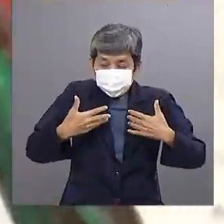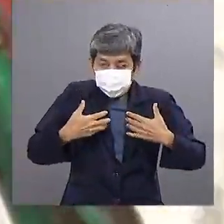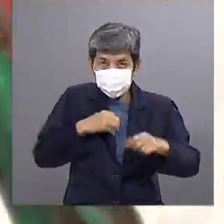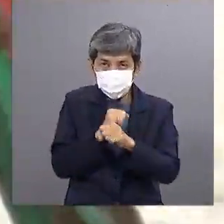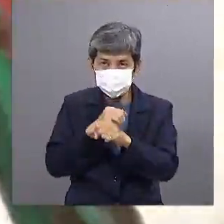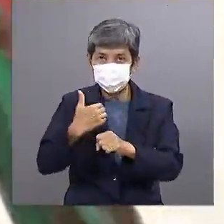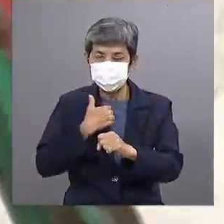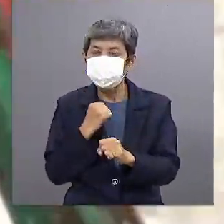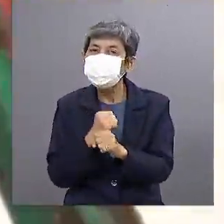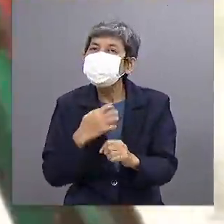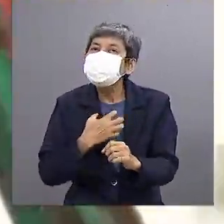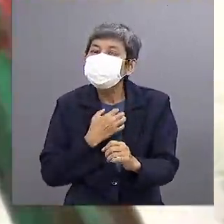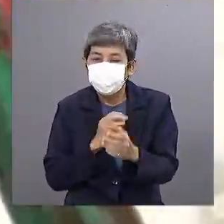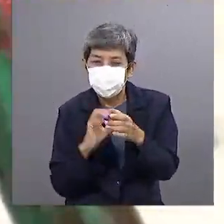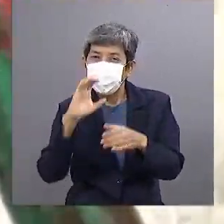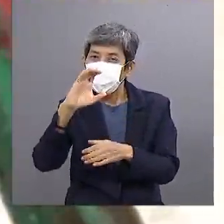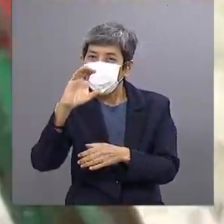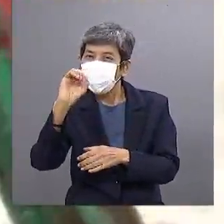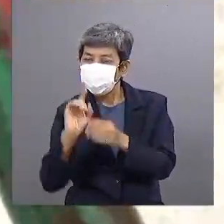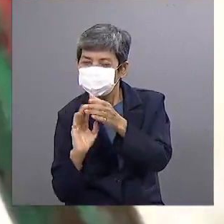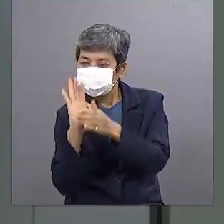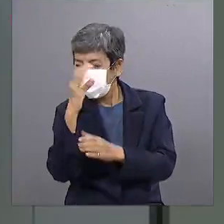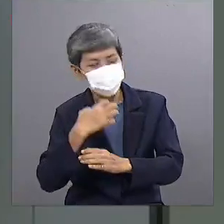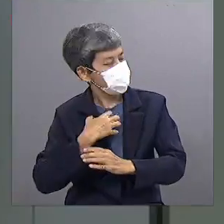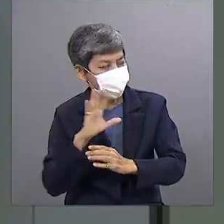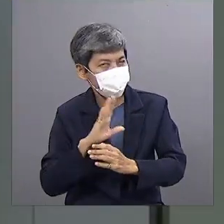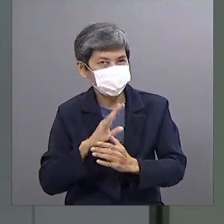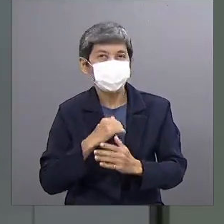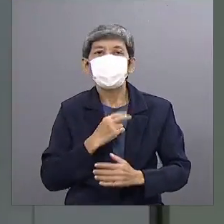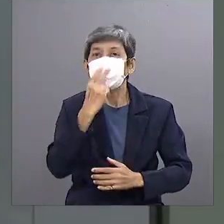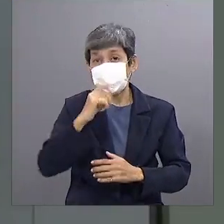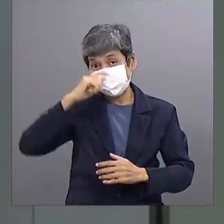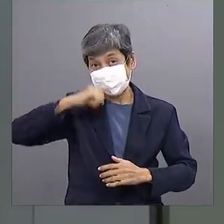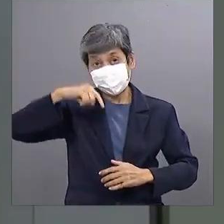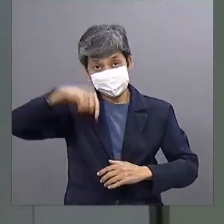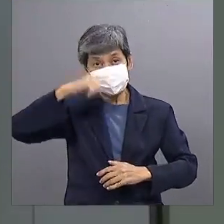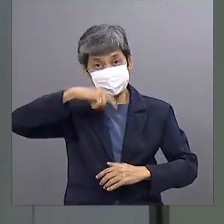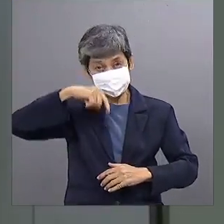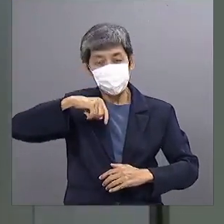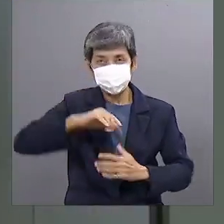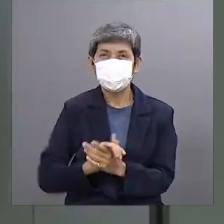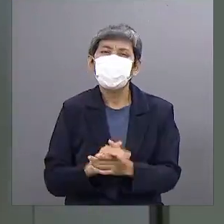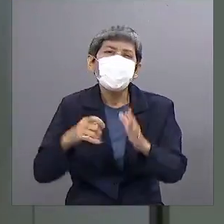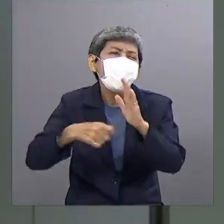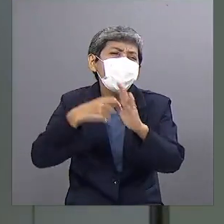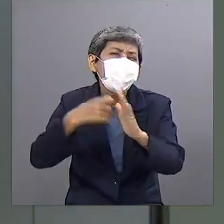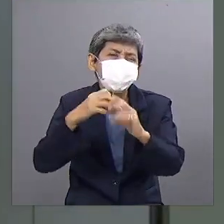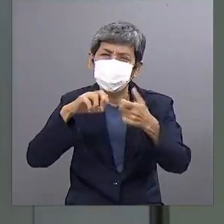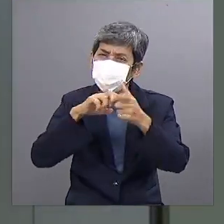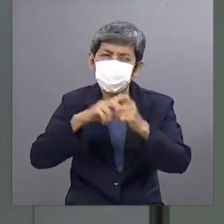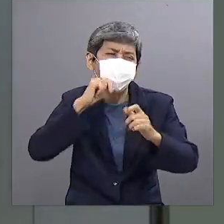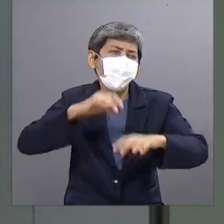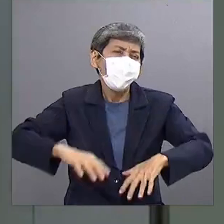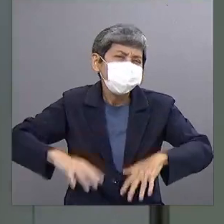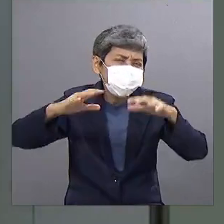ดการปล่อยก๊าซคาร์บอนไดออกไซด์นั่นเองค่ะกลับมาที่ประเทศไทยของเรานะคะสาเหตุที่จะทำให้เกิดอุทกภัยและวิธี